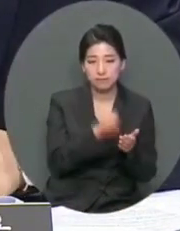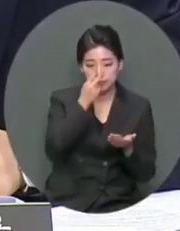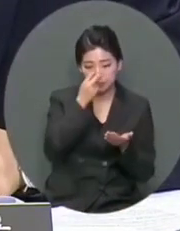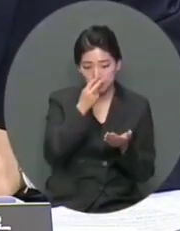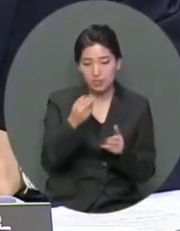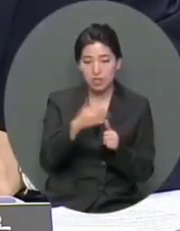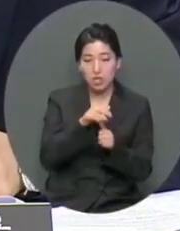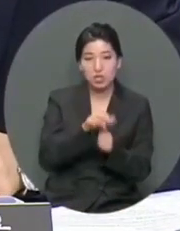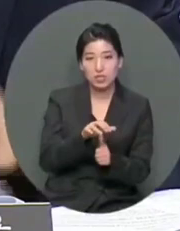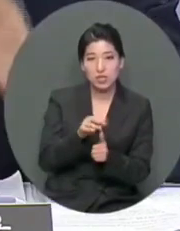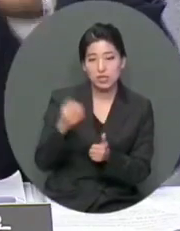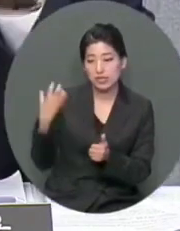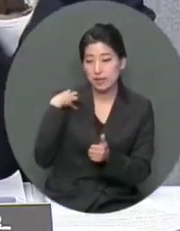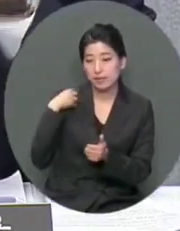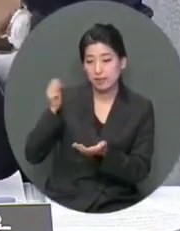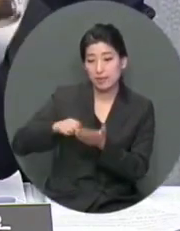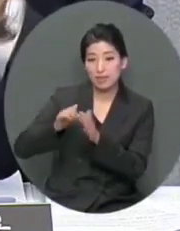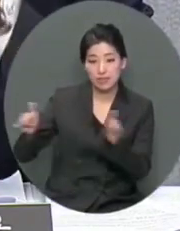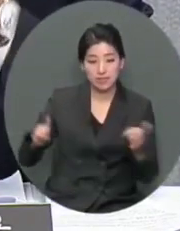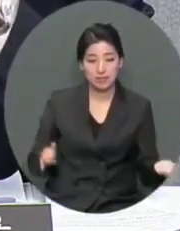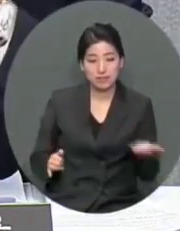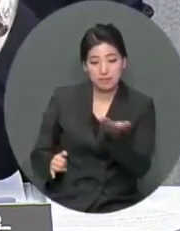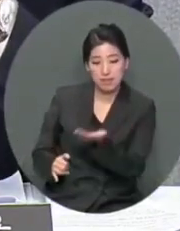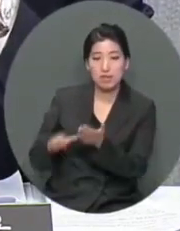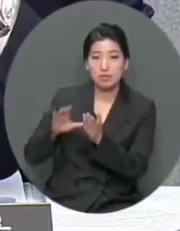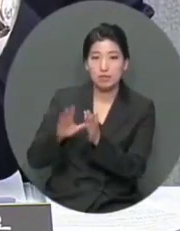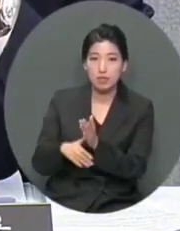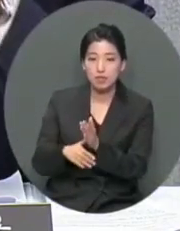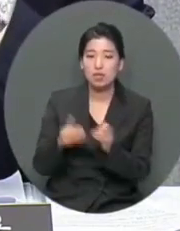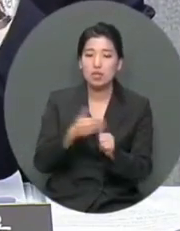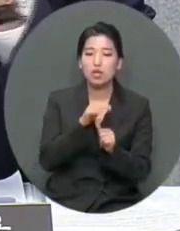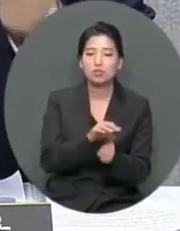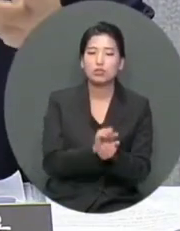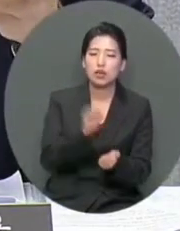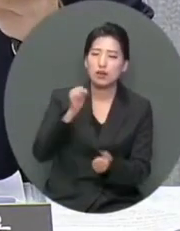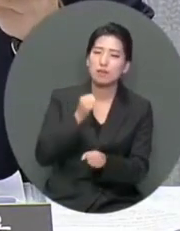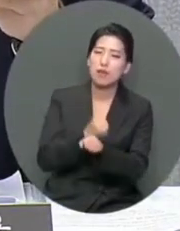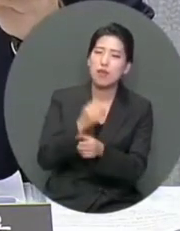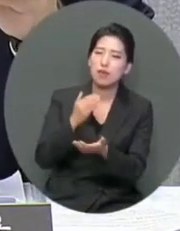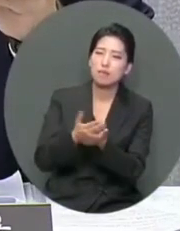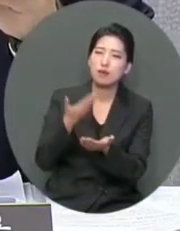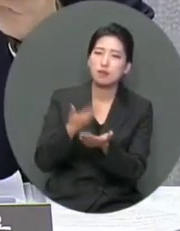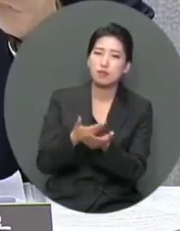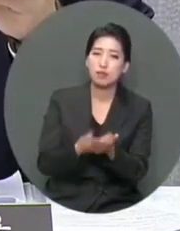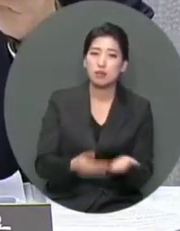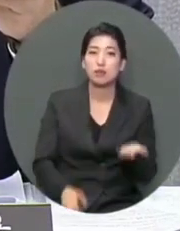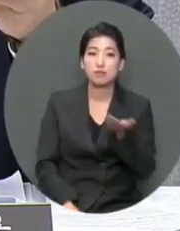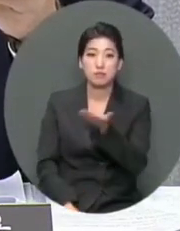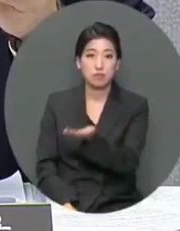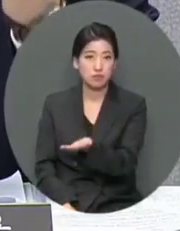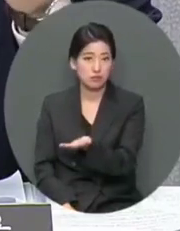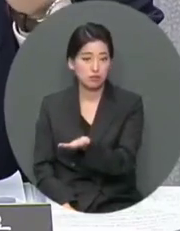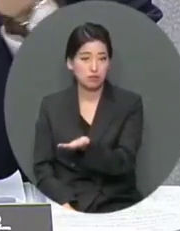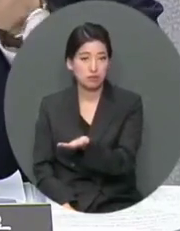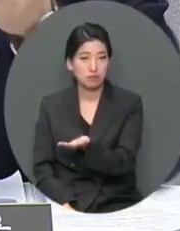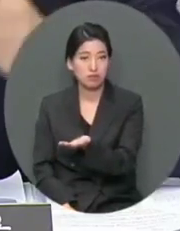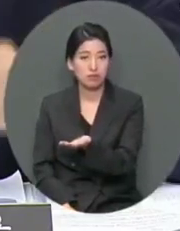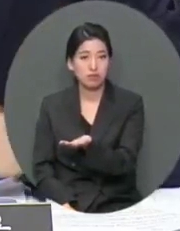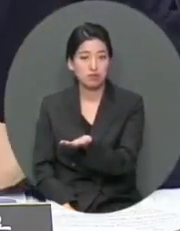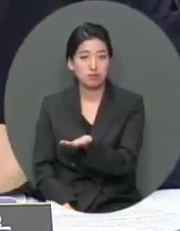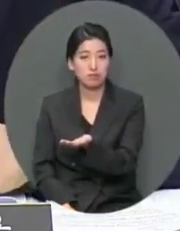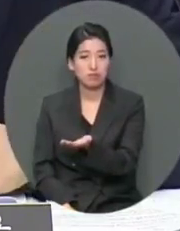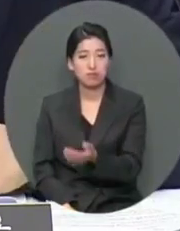때는 영장 발부 여부와 관련해서 판단을 해달라고 자료를 넘겼을 거예요. 네, 맞습니다. 그런데 마치